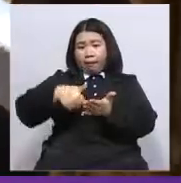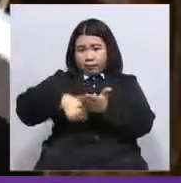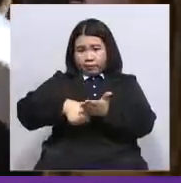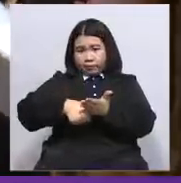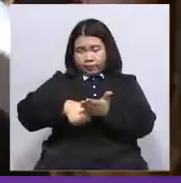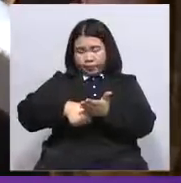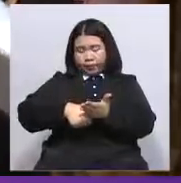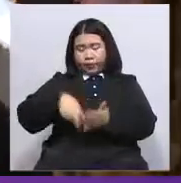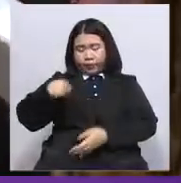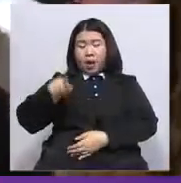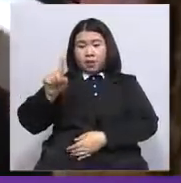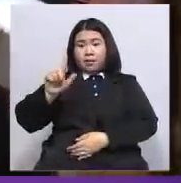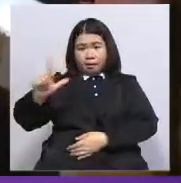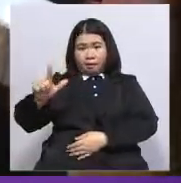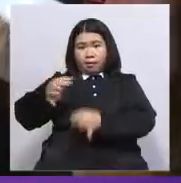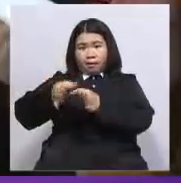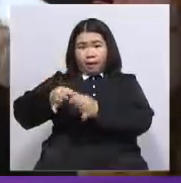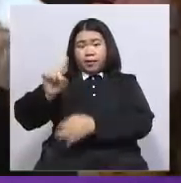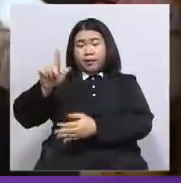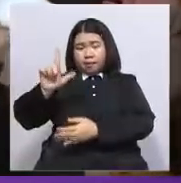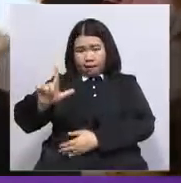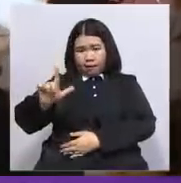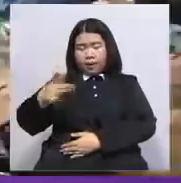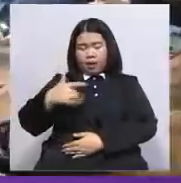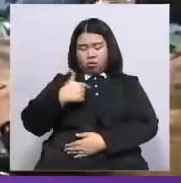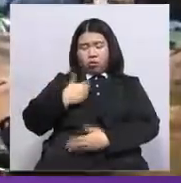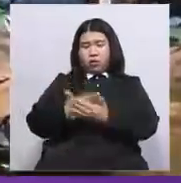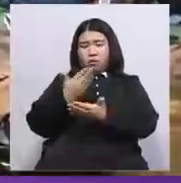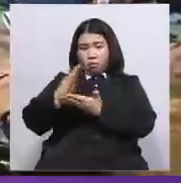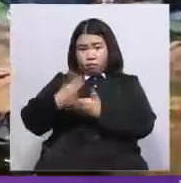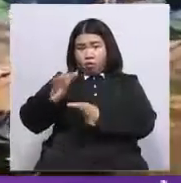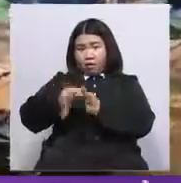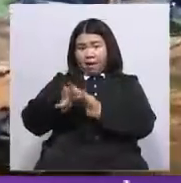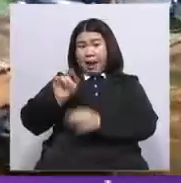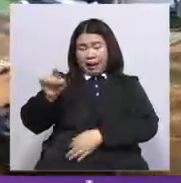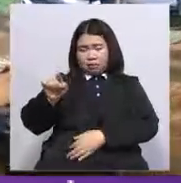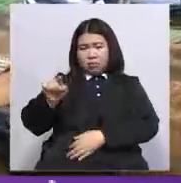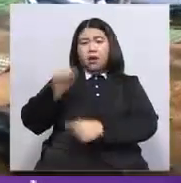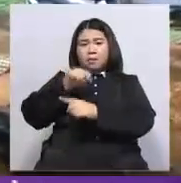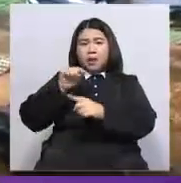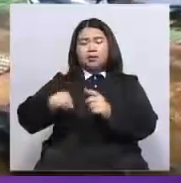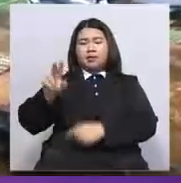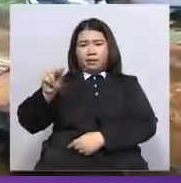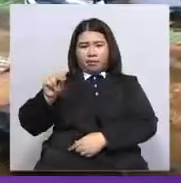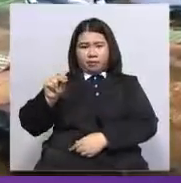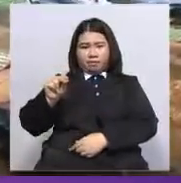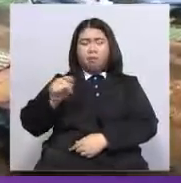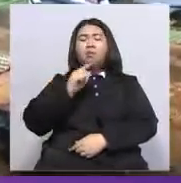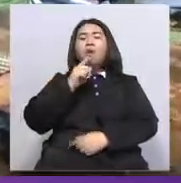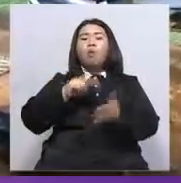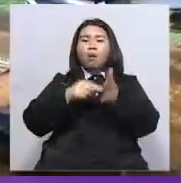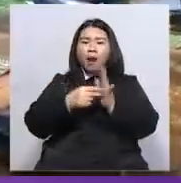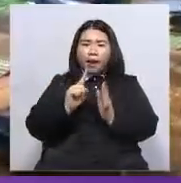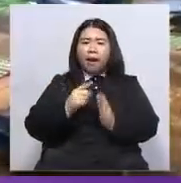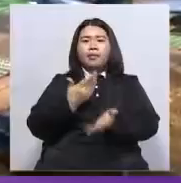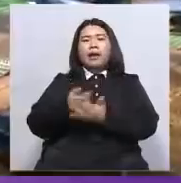กับแบงค์1ล้านบาทและดิฉันจะต้องชำระหนี้กับทางแบงค์อยู่ที่ร้อยละ30ก็คือดิฉันจะต้อง